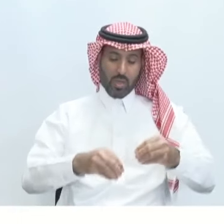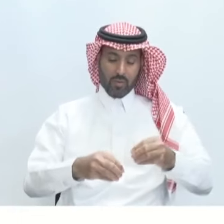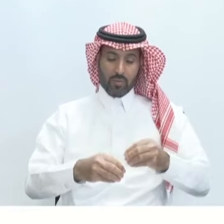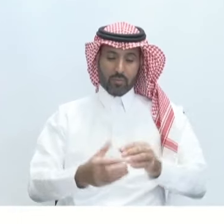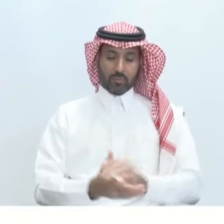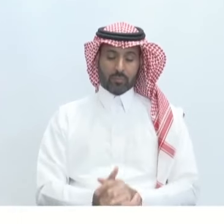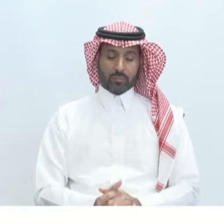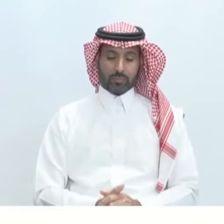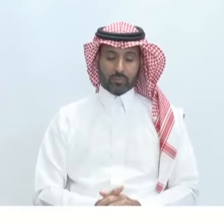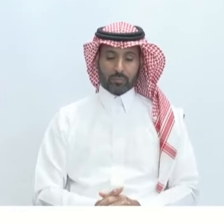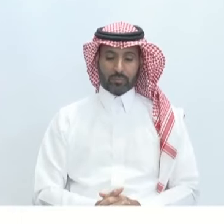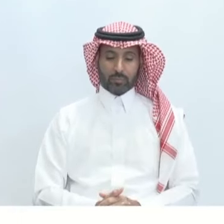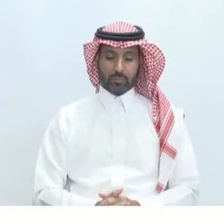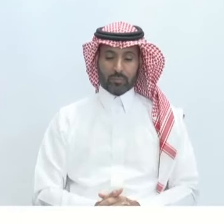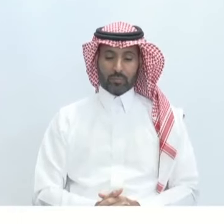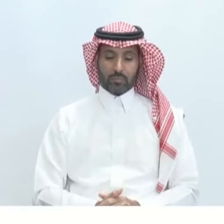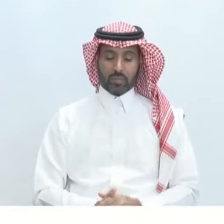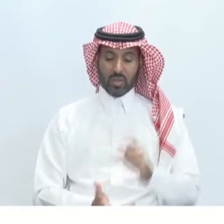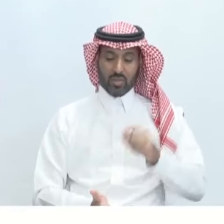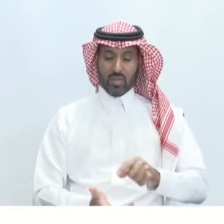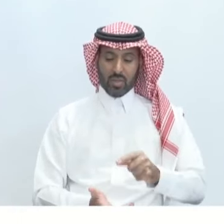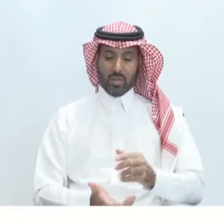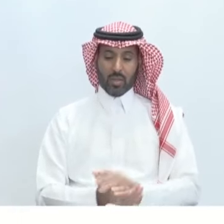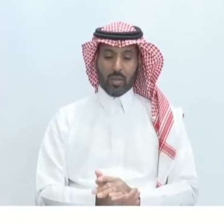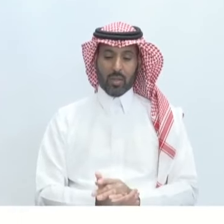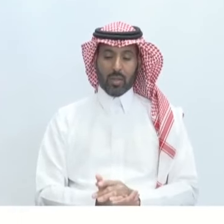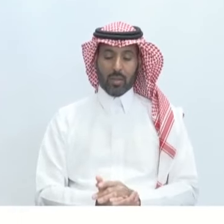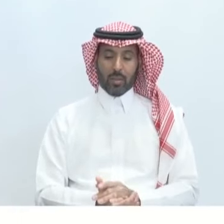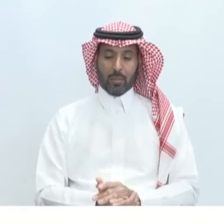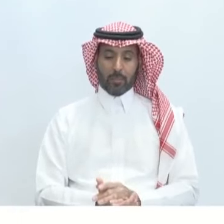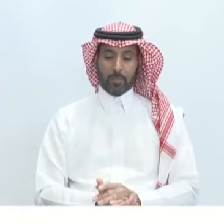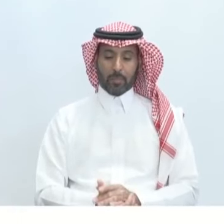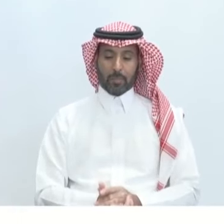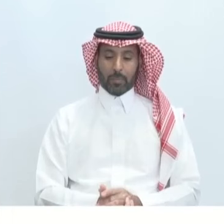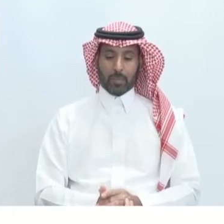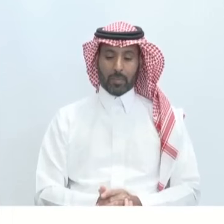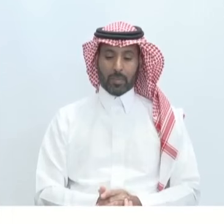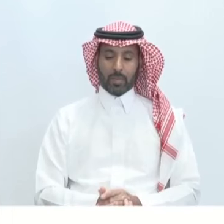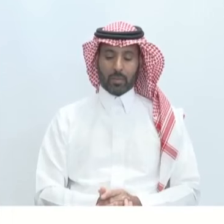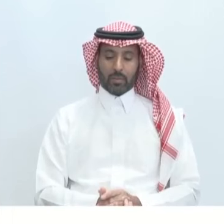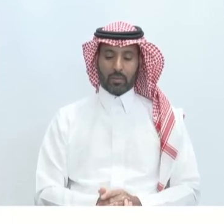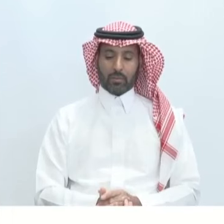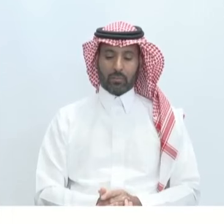كما يشير اليه الرقم واحد ثم اضغط على هذا الزر كما يشير اليه رقم